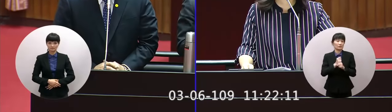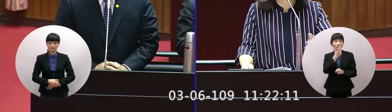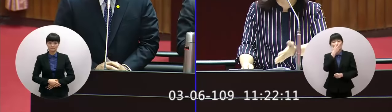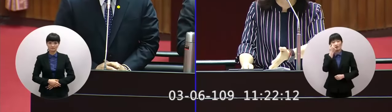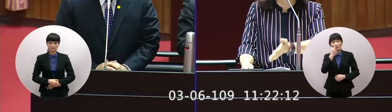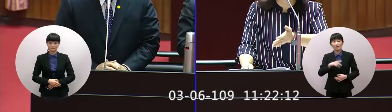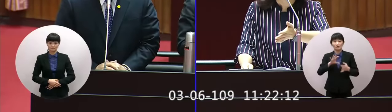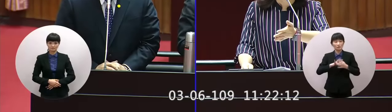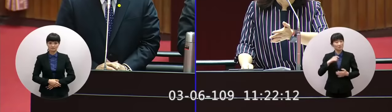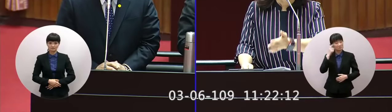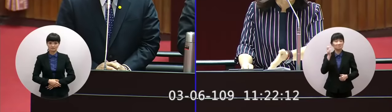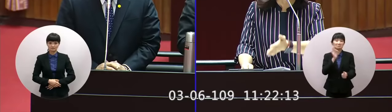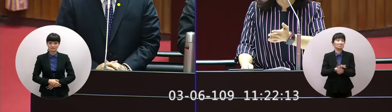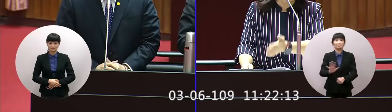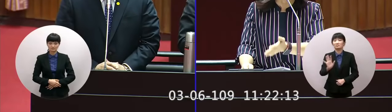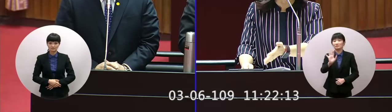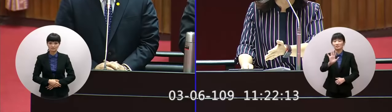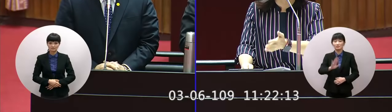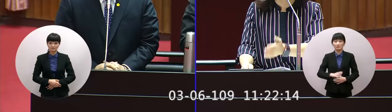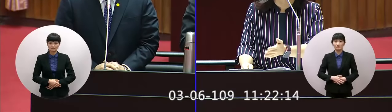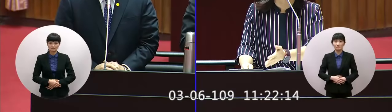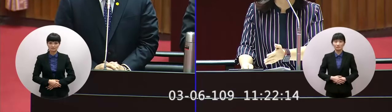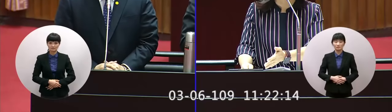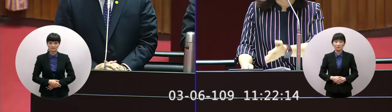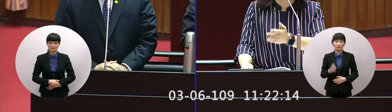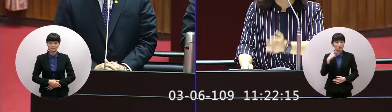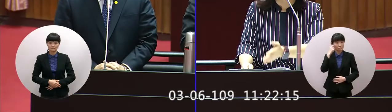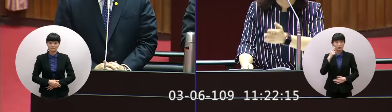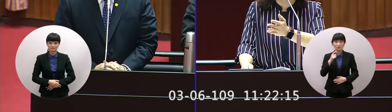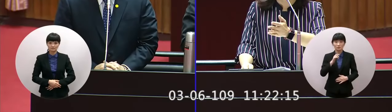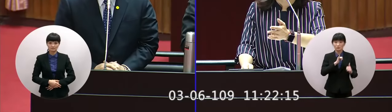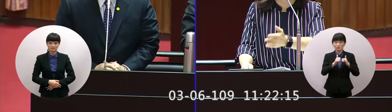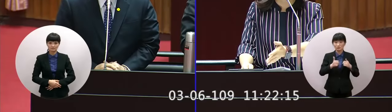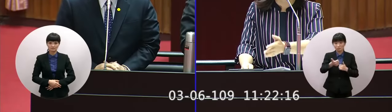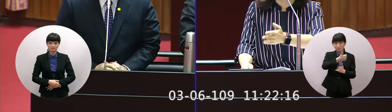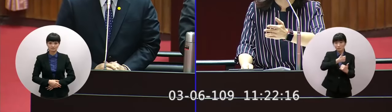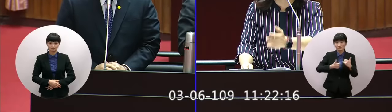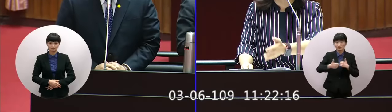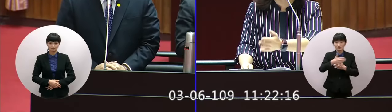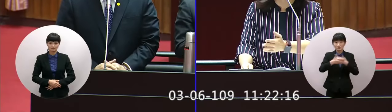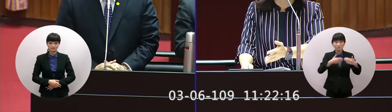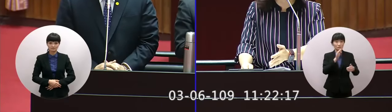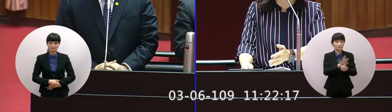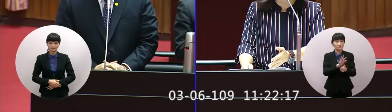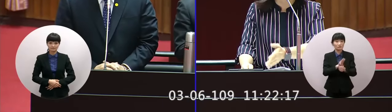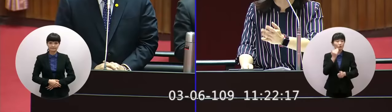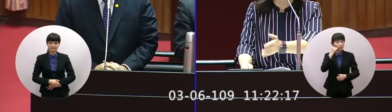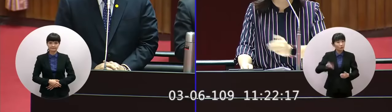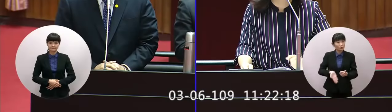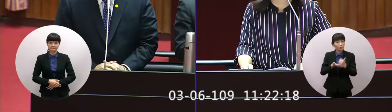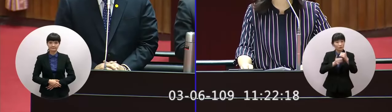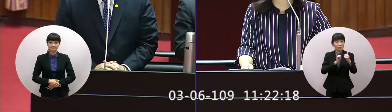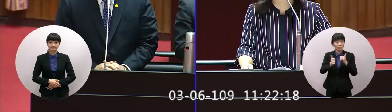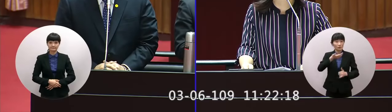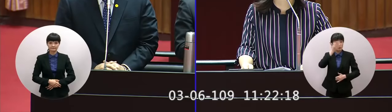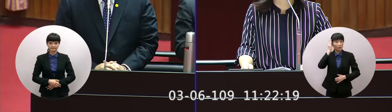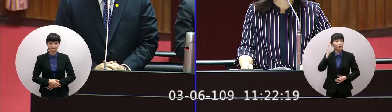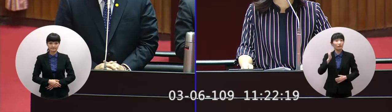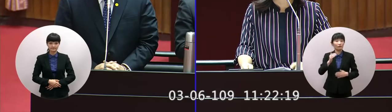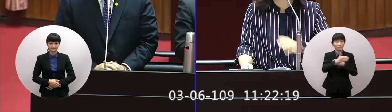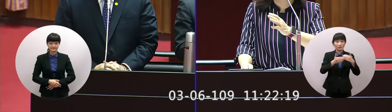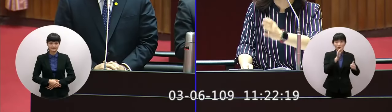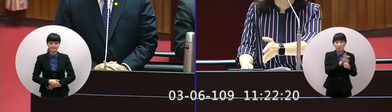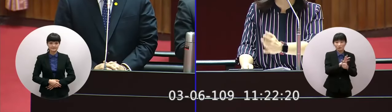不需要。 因为我觉得 给交通的补助绝对，你们如果说要鼓励国旅，绝对才有帮助